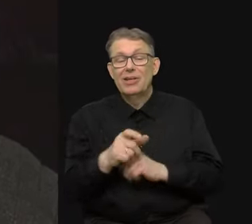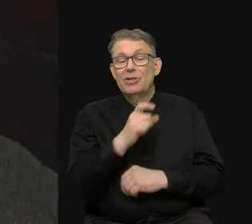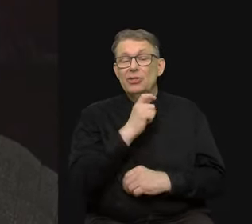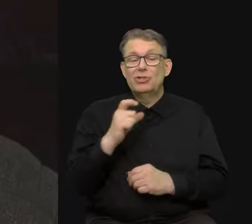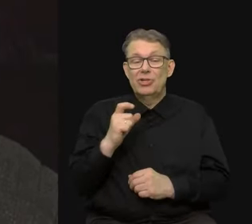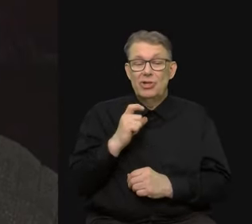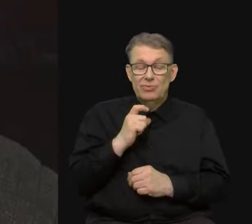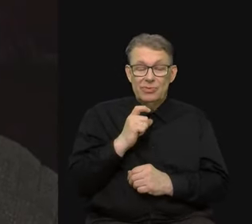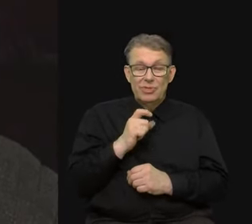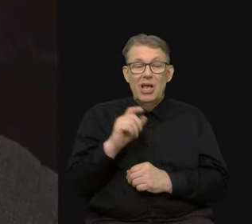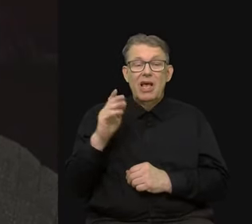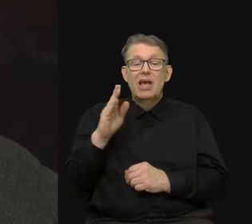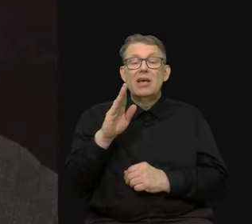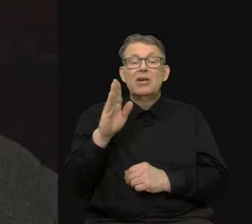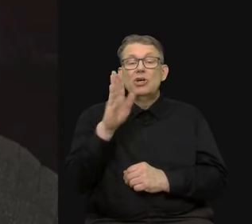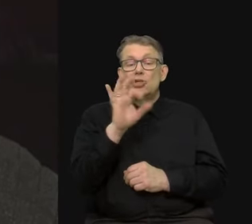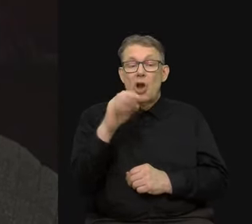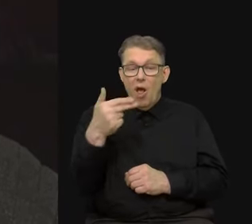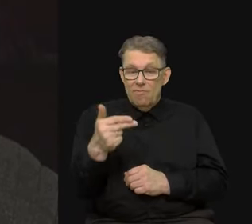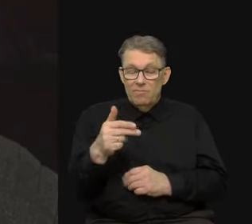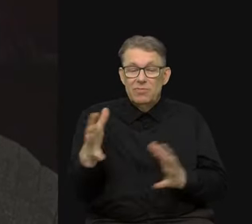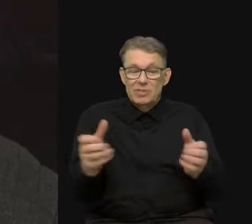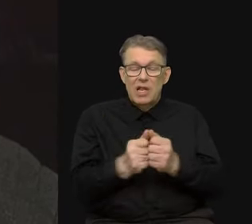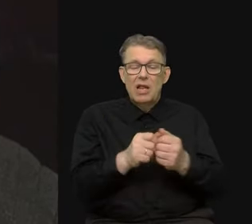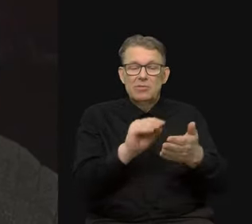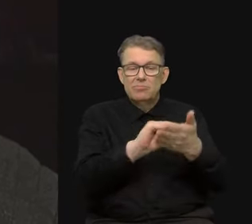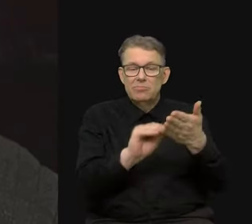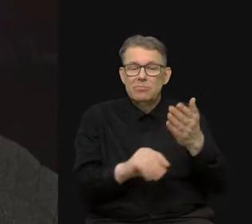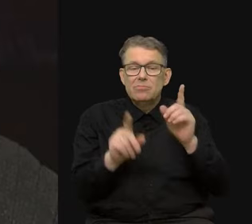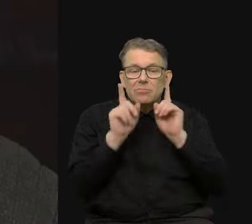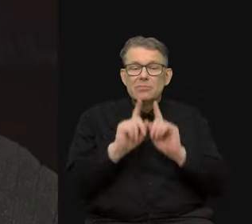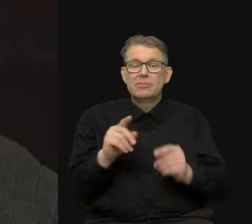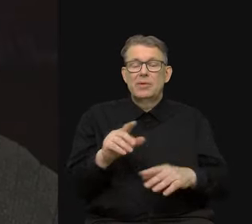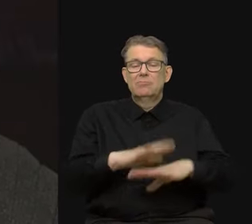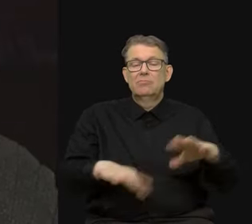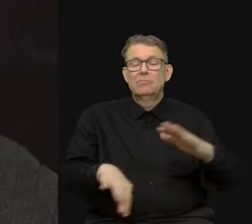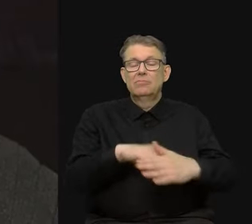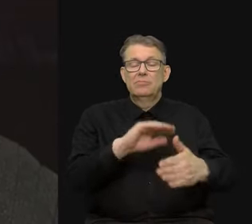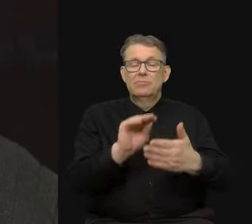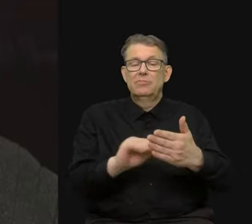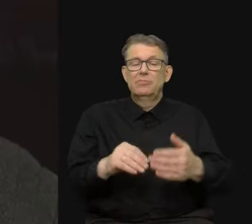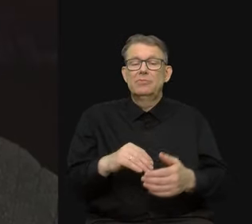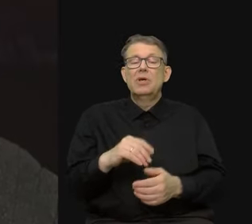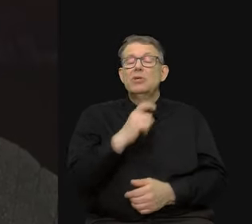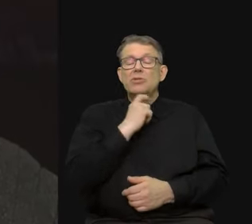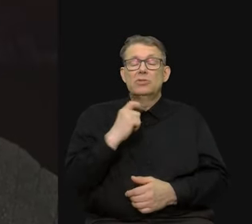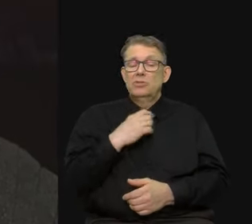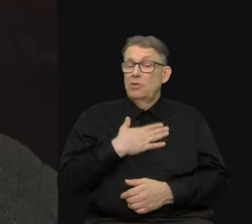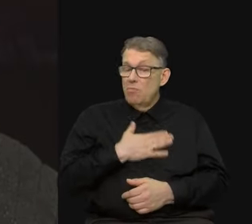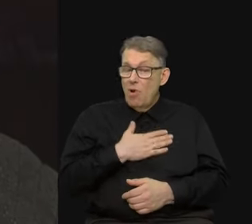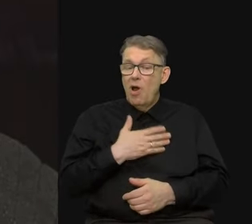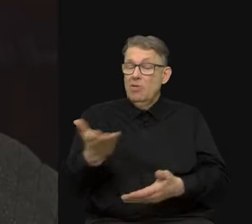znalazł oryginalne notatki Michała Sopoćki, które mi dał i które od tego czasu bardzo cenię. Dziś